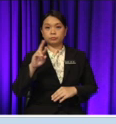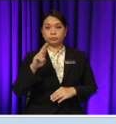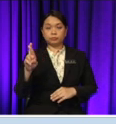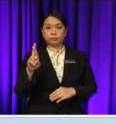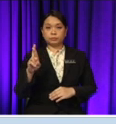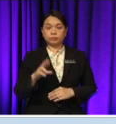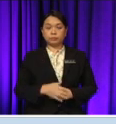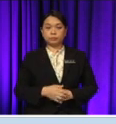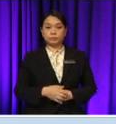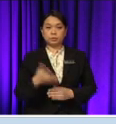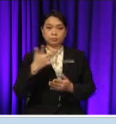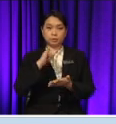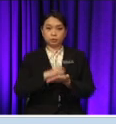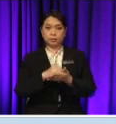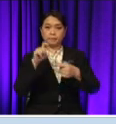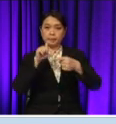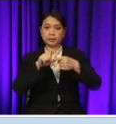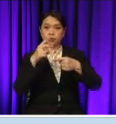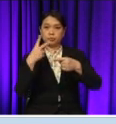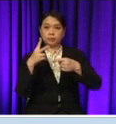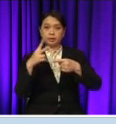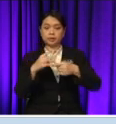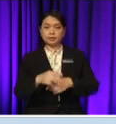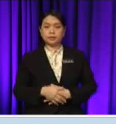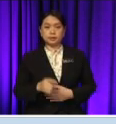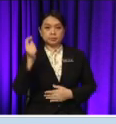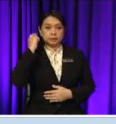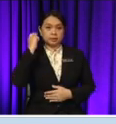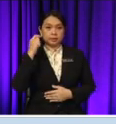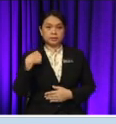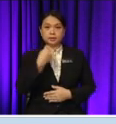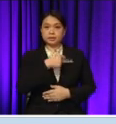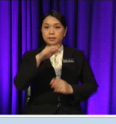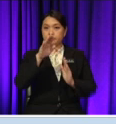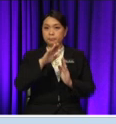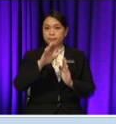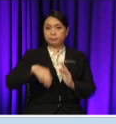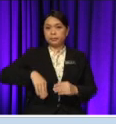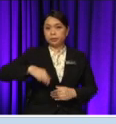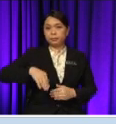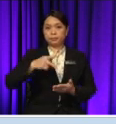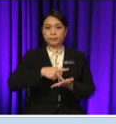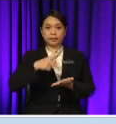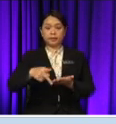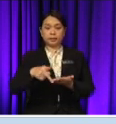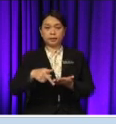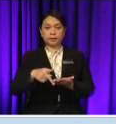bagi 12 tadi belum bayar untuk sebulan saja